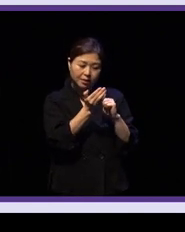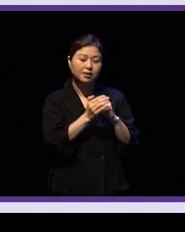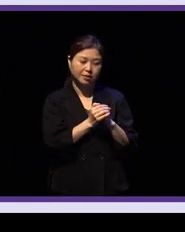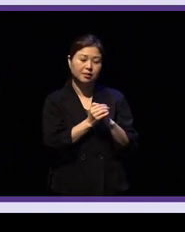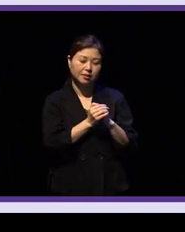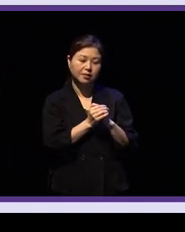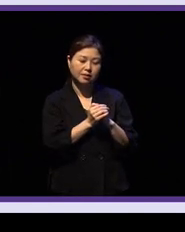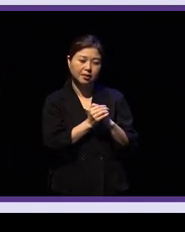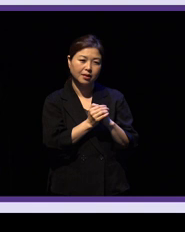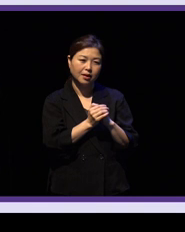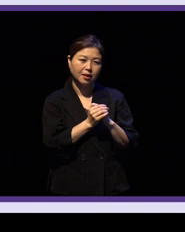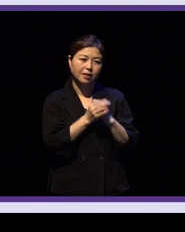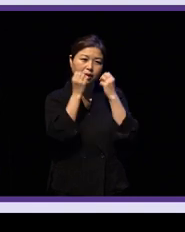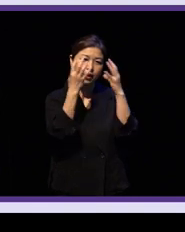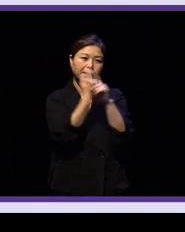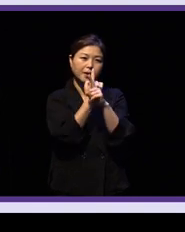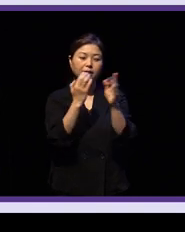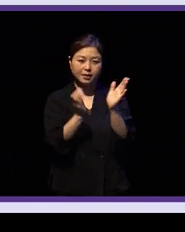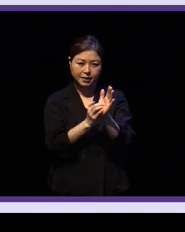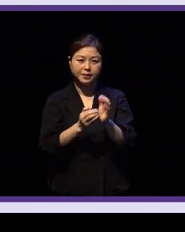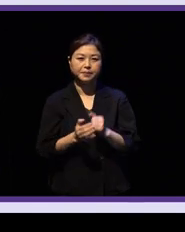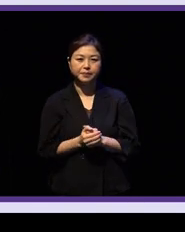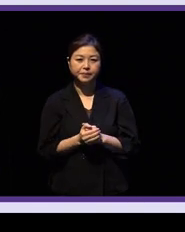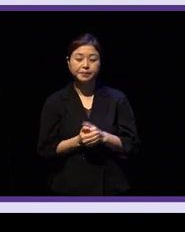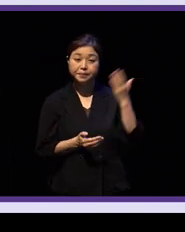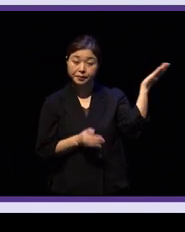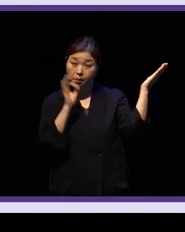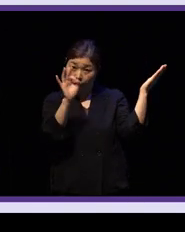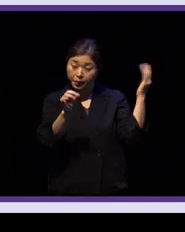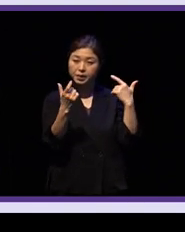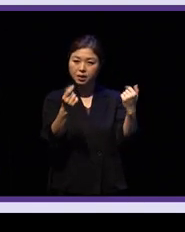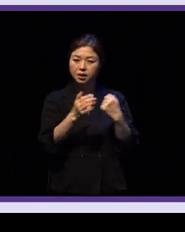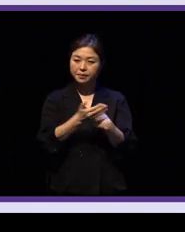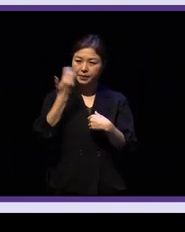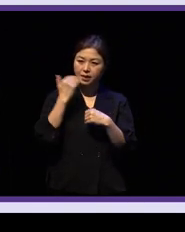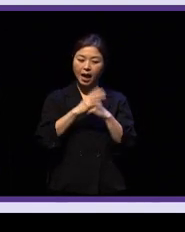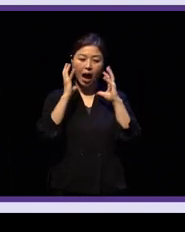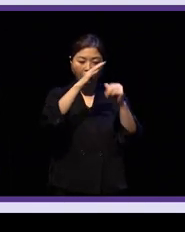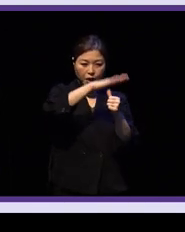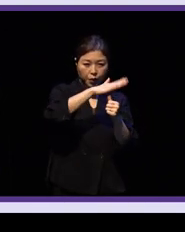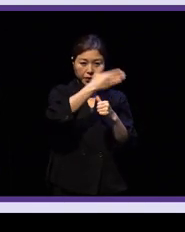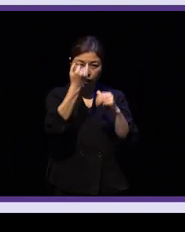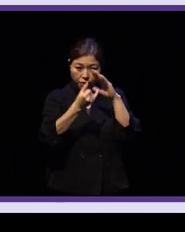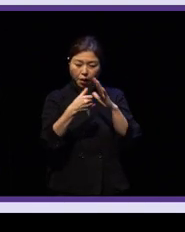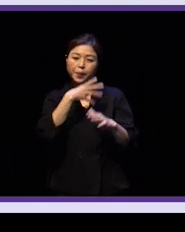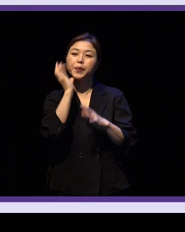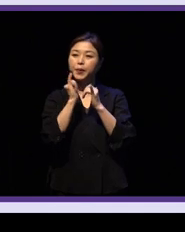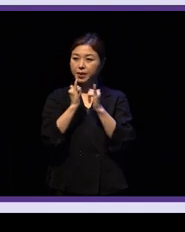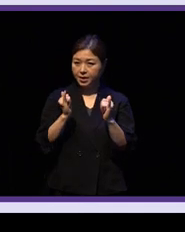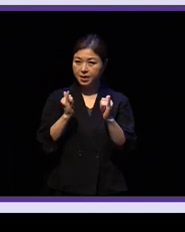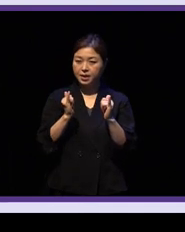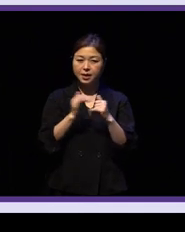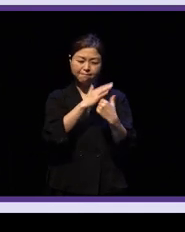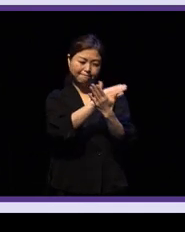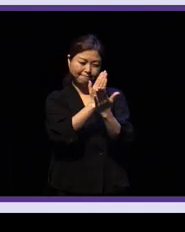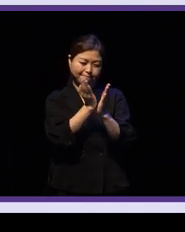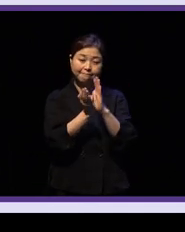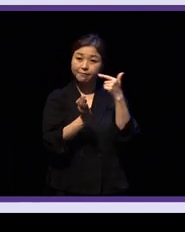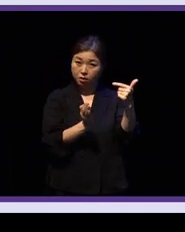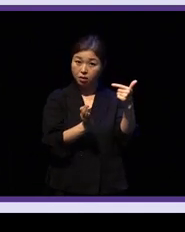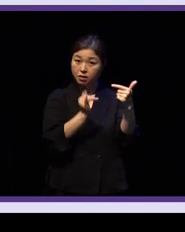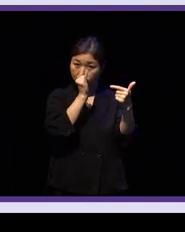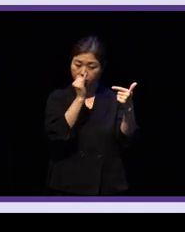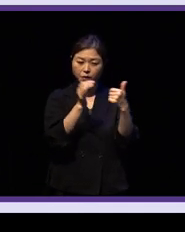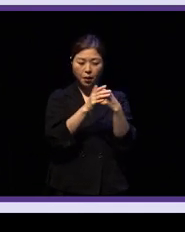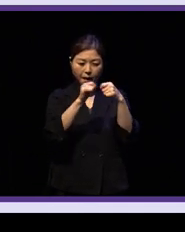개선 포인트를 잡아온 바 있습니다 화면에 보시다시 기존에는 아동 청소년 노년 등등의 6개대 유형 그리고